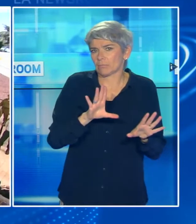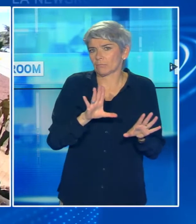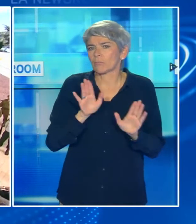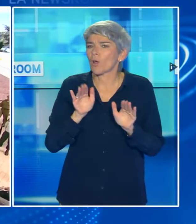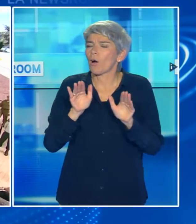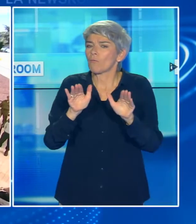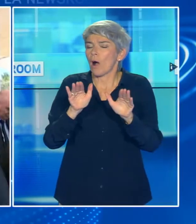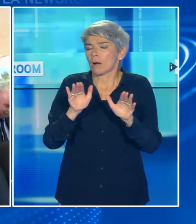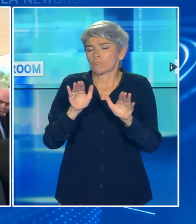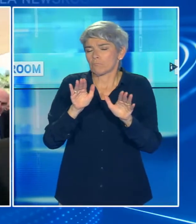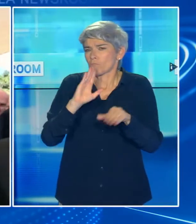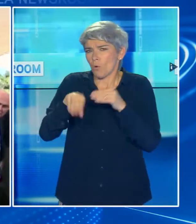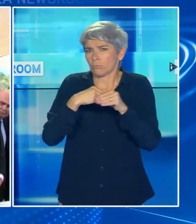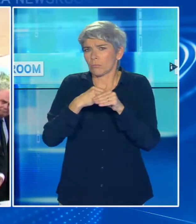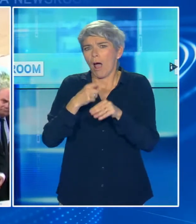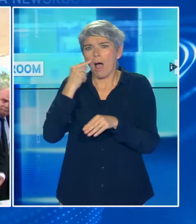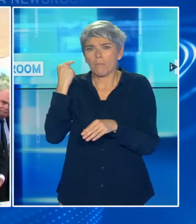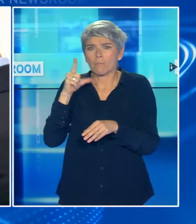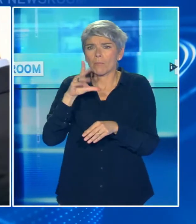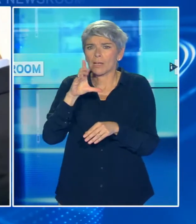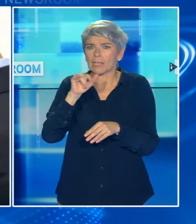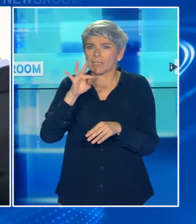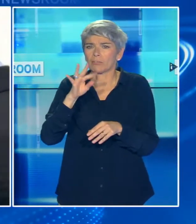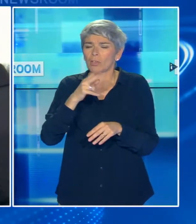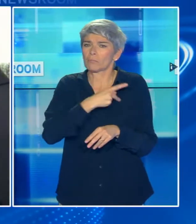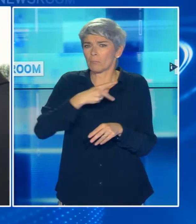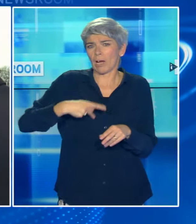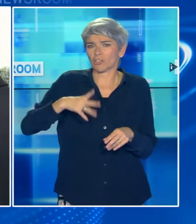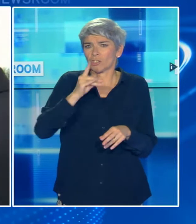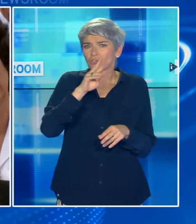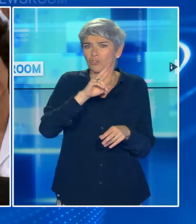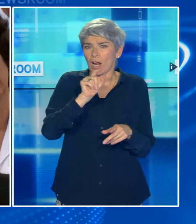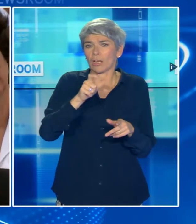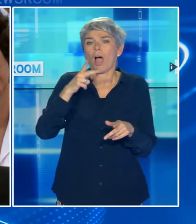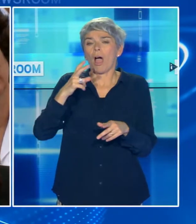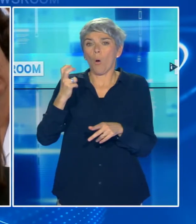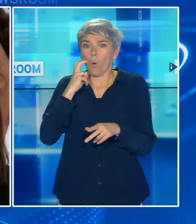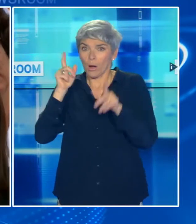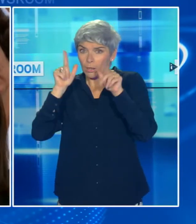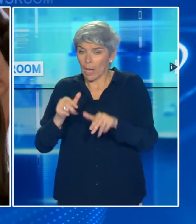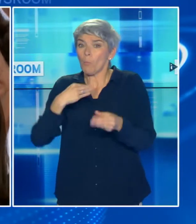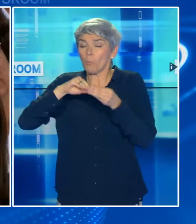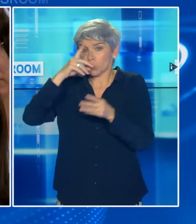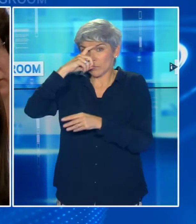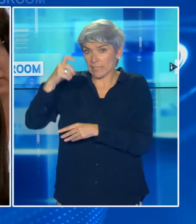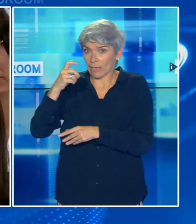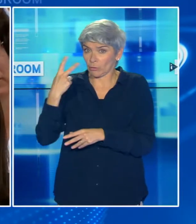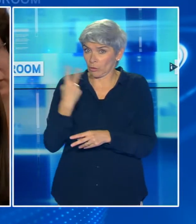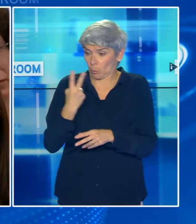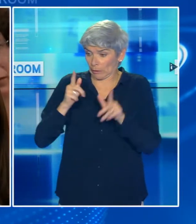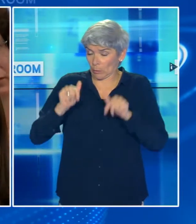adieux planétaires, Bill Clinton, le prince Charles et pour la France, François Hollande et Nicolas